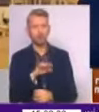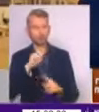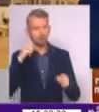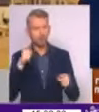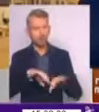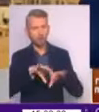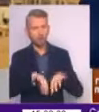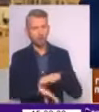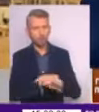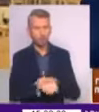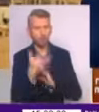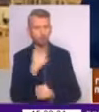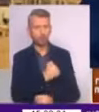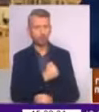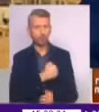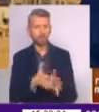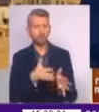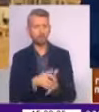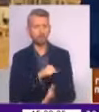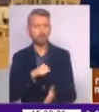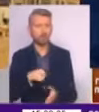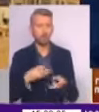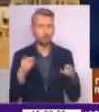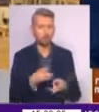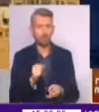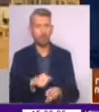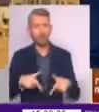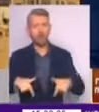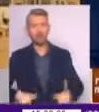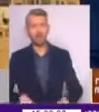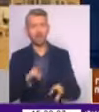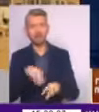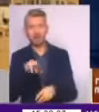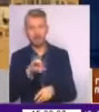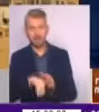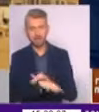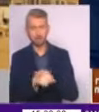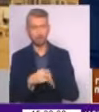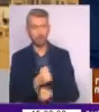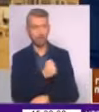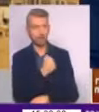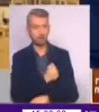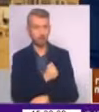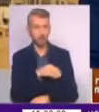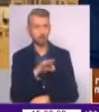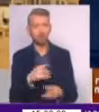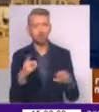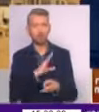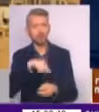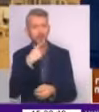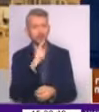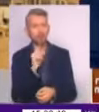грабунку. Знаєте, коли солдатам не вистачає найнеобхіднішого, а генерали мільярди крадуть на армії, то треба не казати,